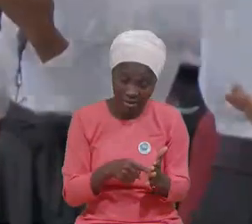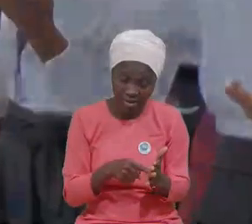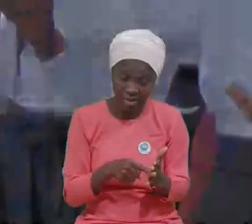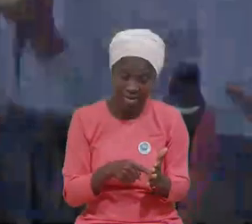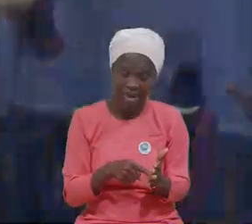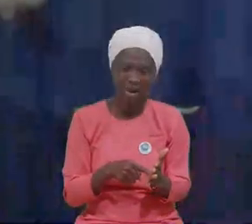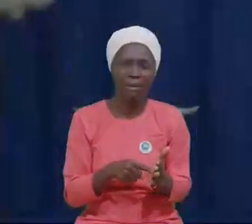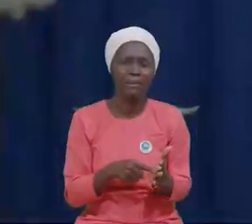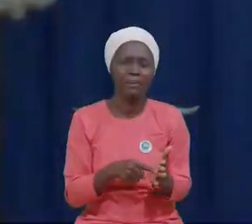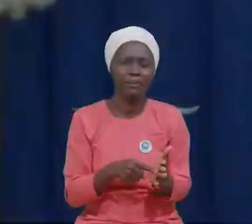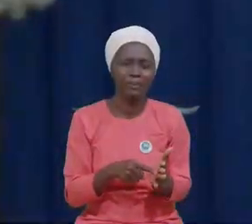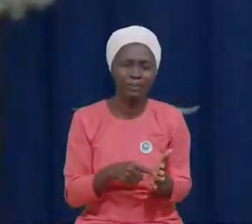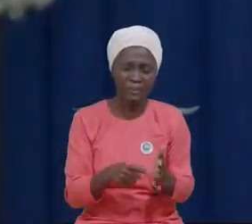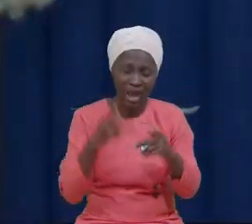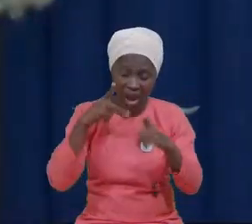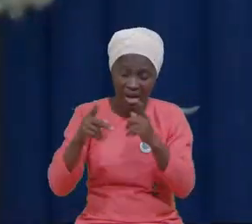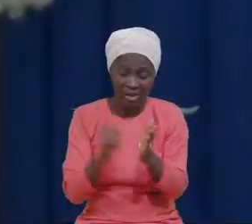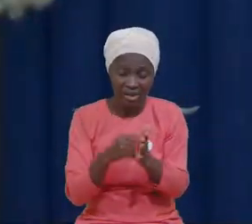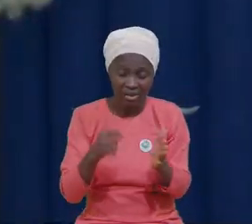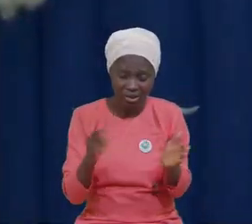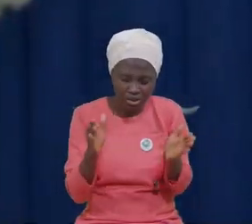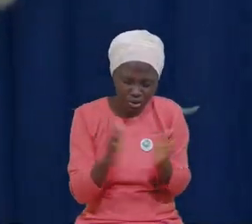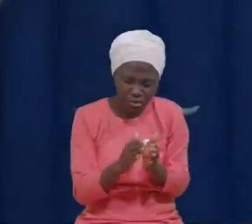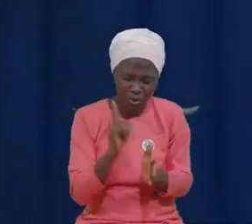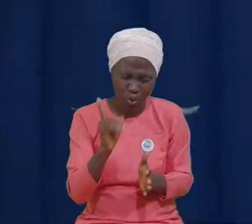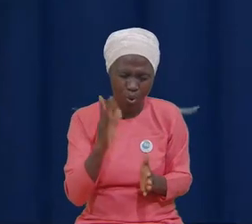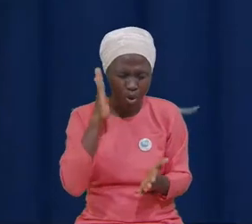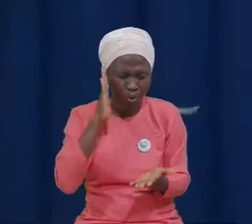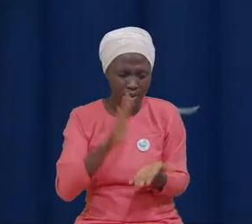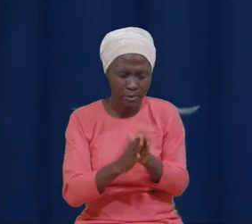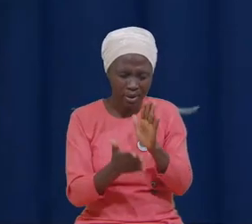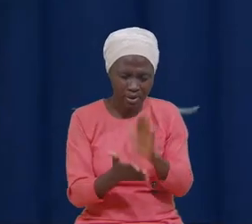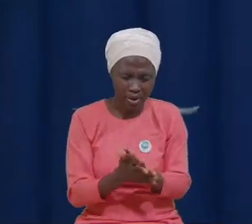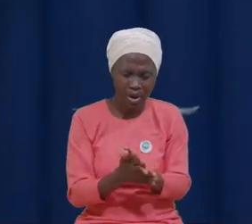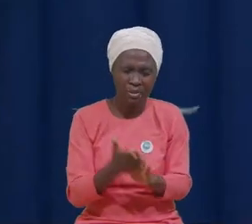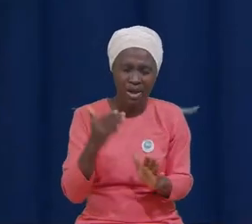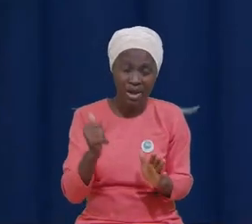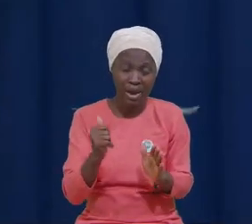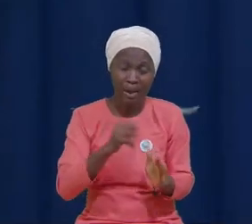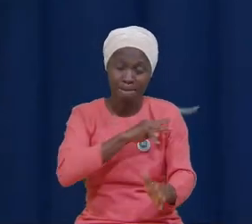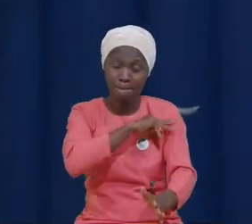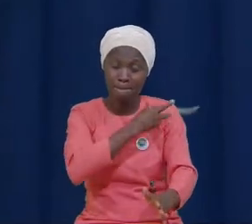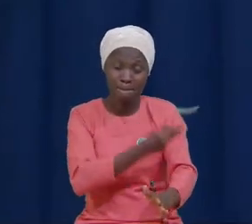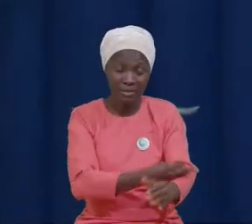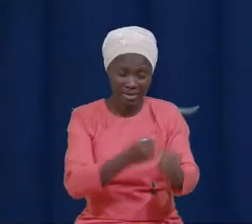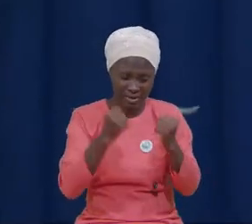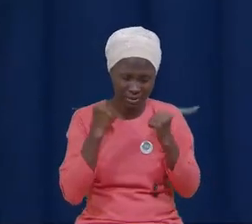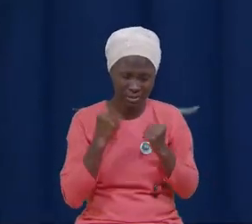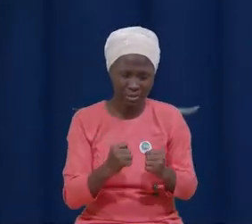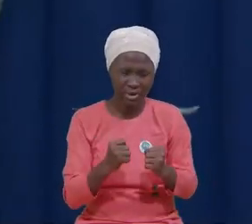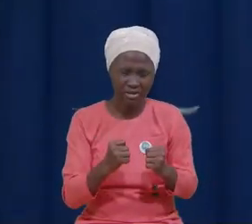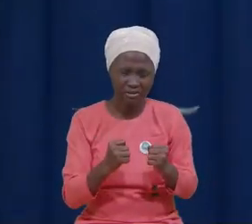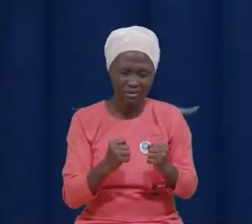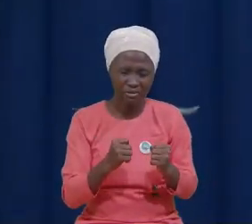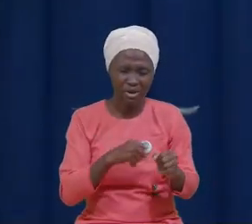Cette prophétie que le plus petit deviendra une grande